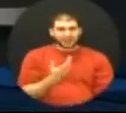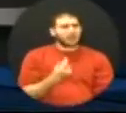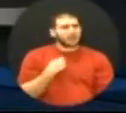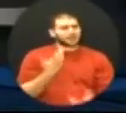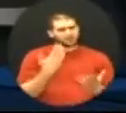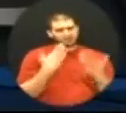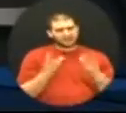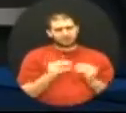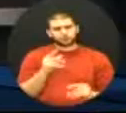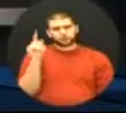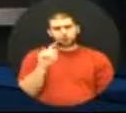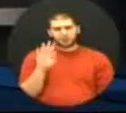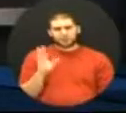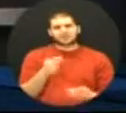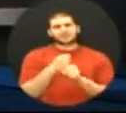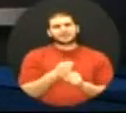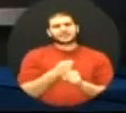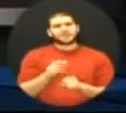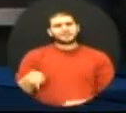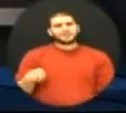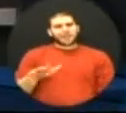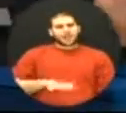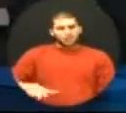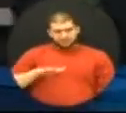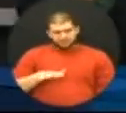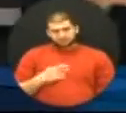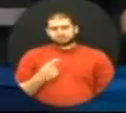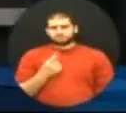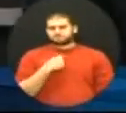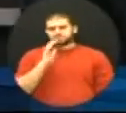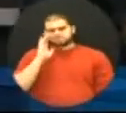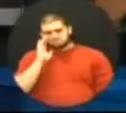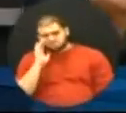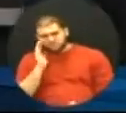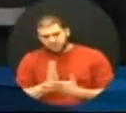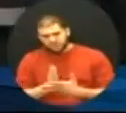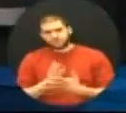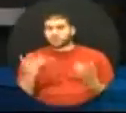זוהיר בהלול, עם נציגים מהפרלמנט האירופי. ואנחנו הקשבנו